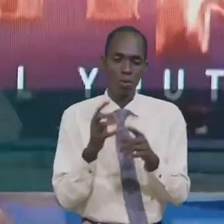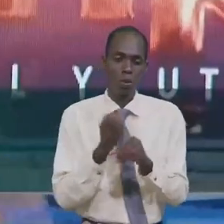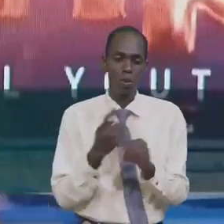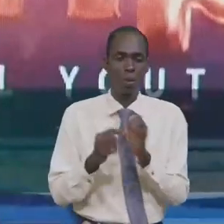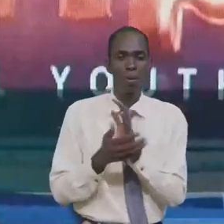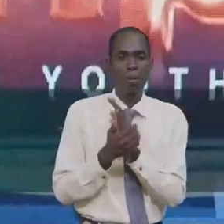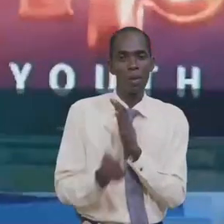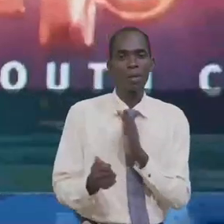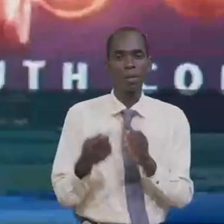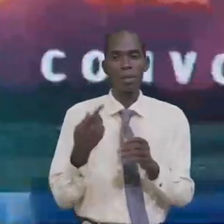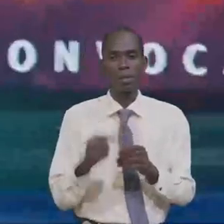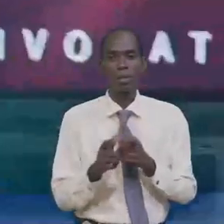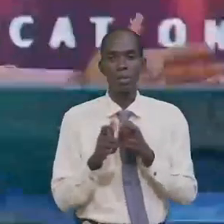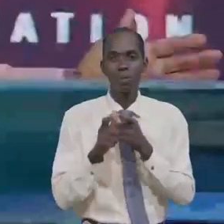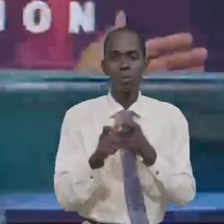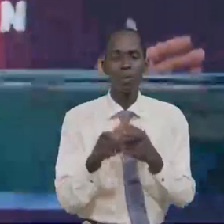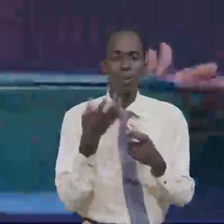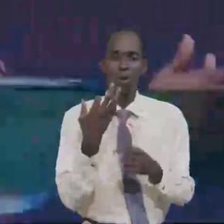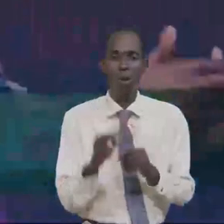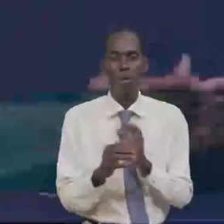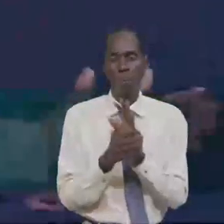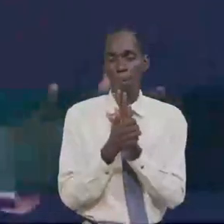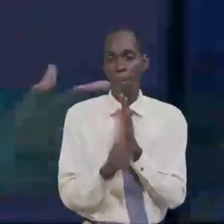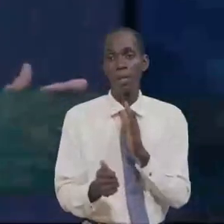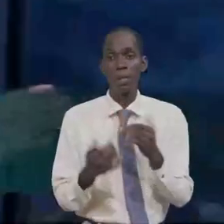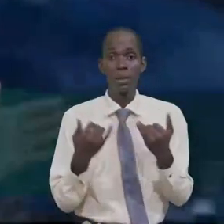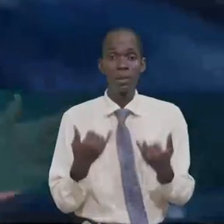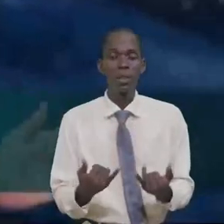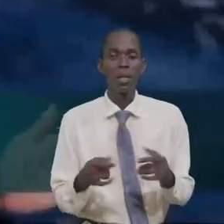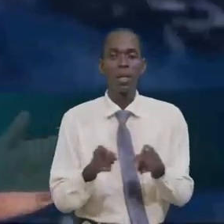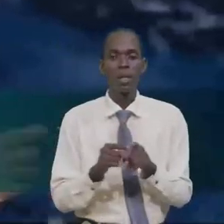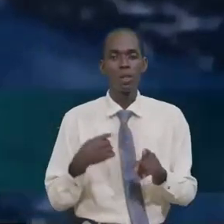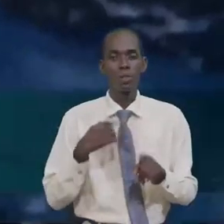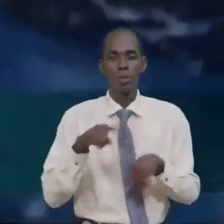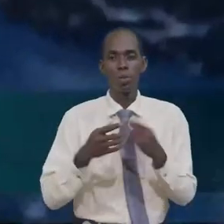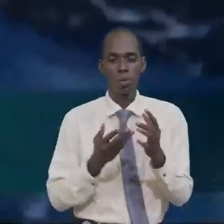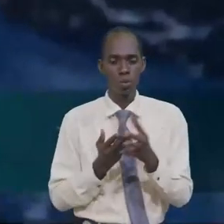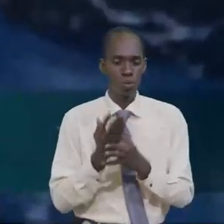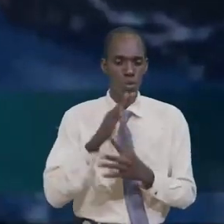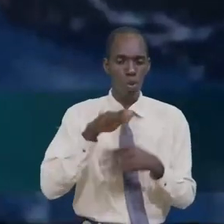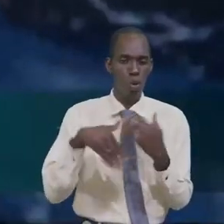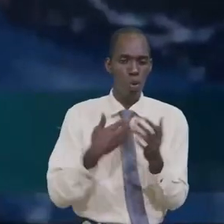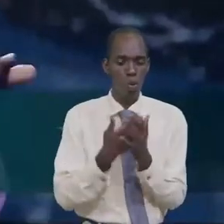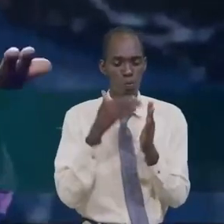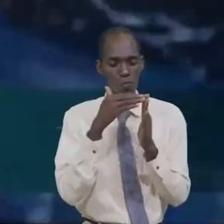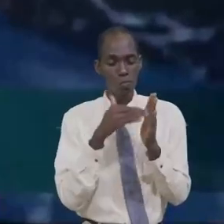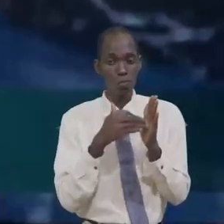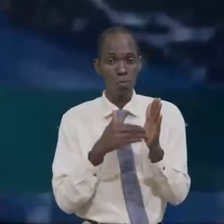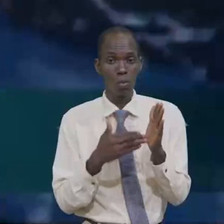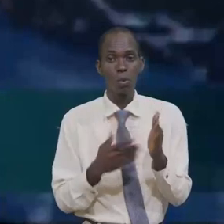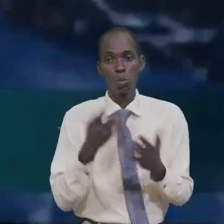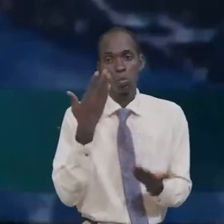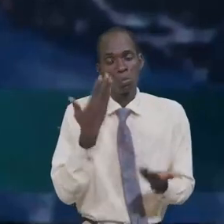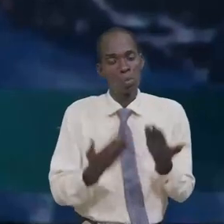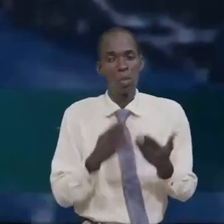maîtrise comme nous par corons tout cela tu peux commencer peut-être au premier niveau